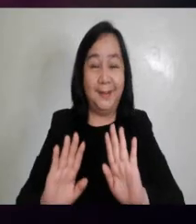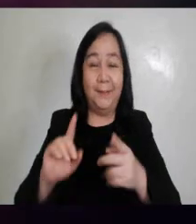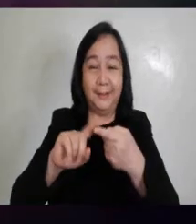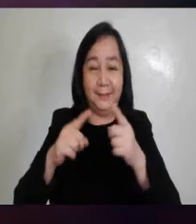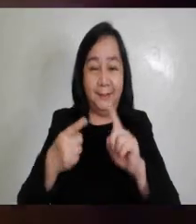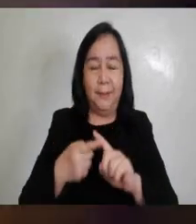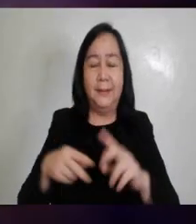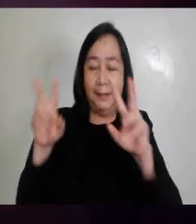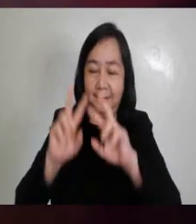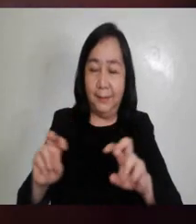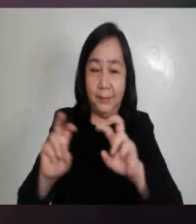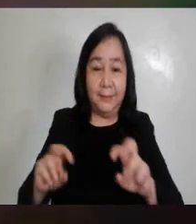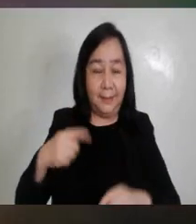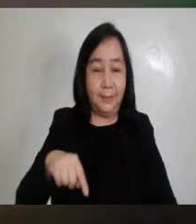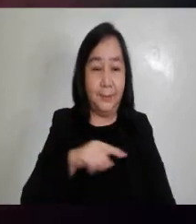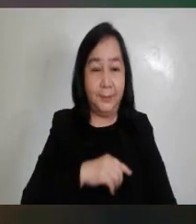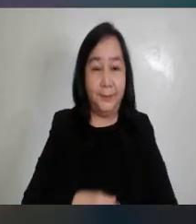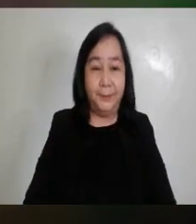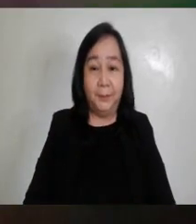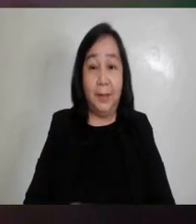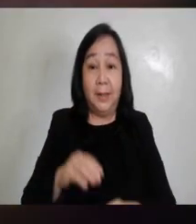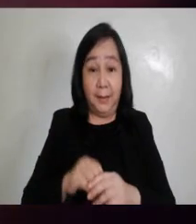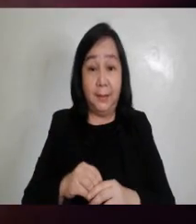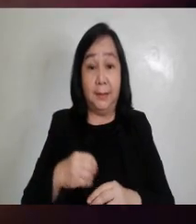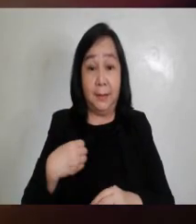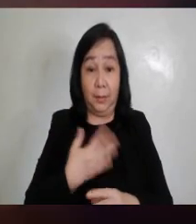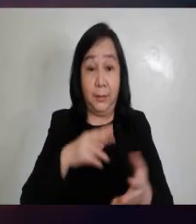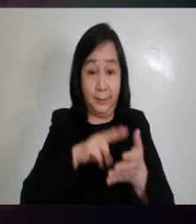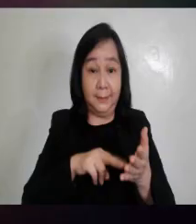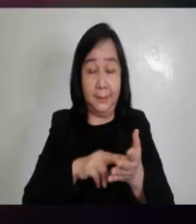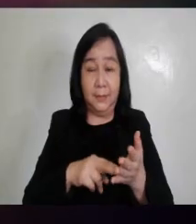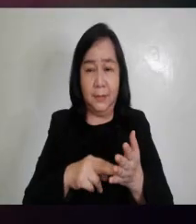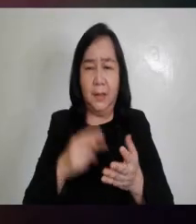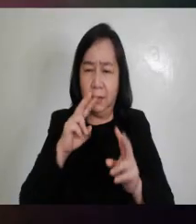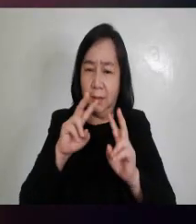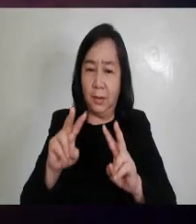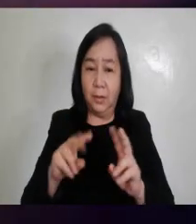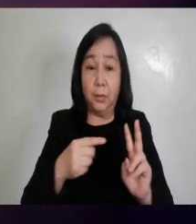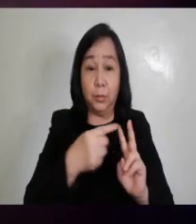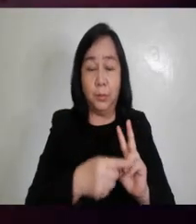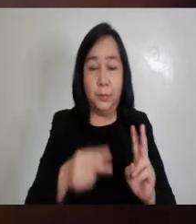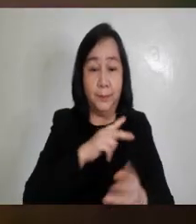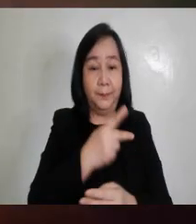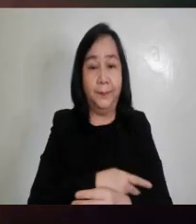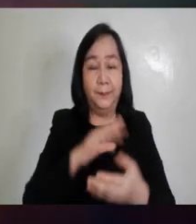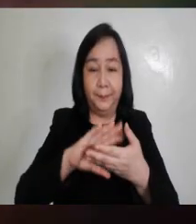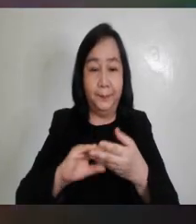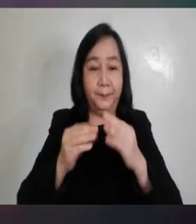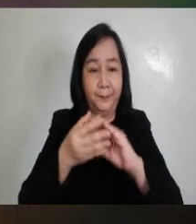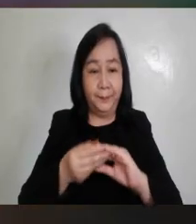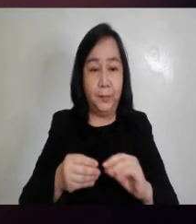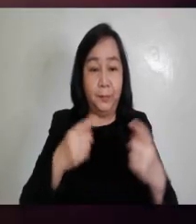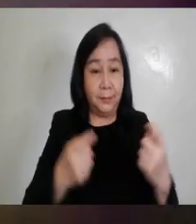Teka muna mga kapatid, magnilay muna tayo. Sa ating mga pagbasa ngayon, nasaksihan natin ang dalawang makapangyarihang